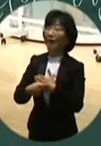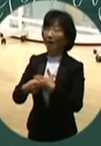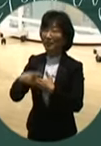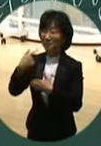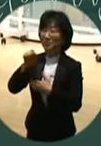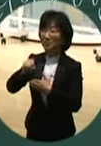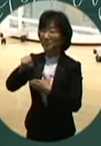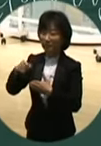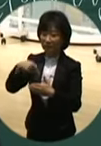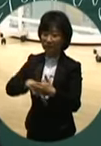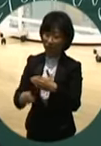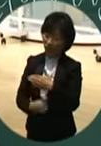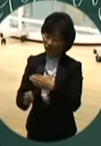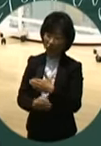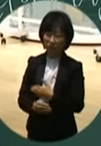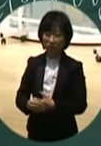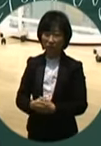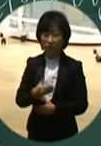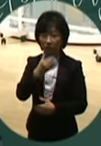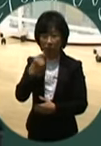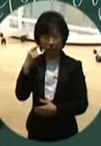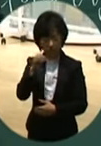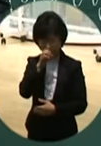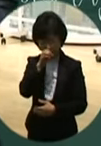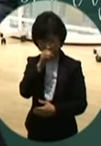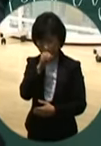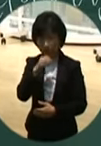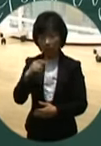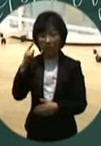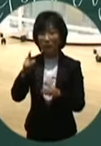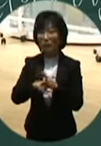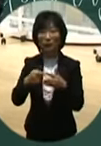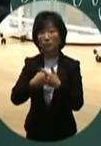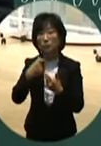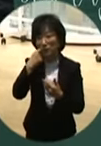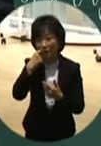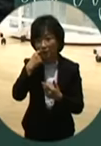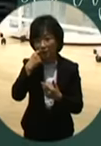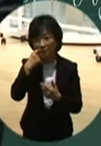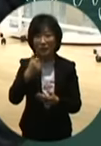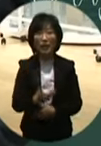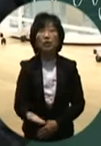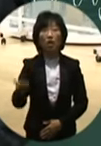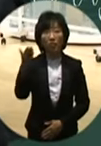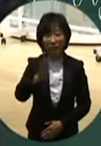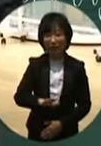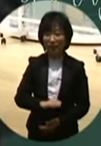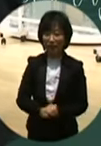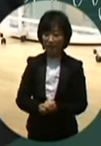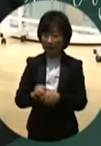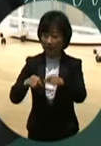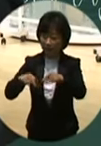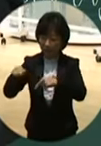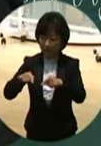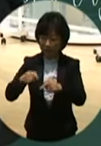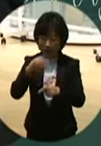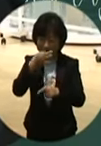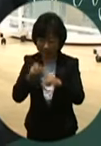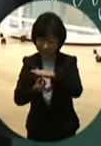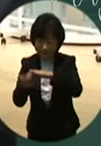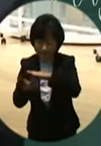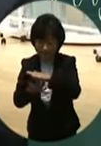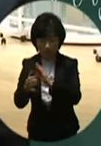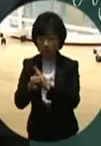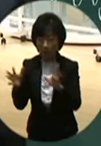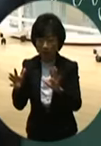they're listening, but they cannot. 그렇죠. Right? 그와 상관없이 이 전해야 돼요. So you must preach the gospel to them